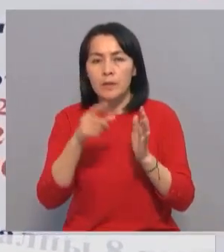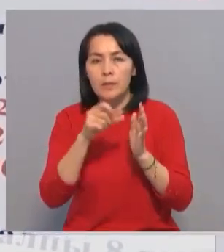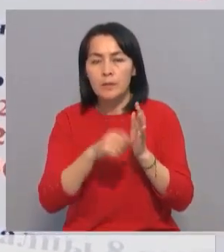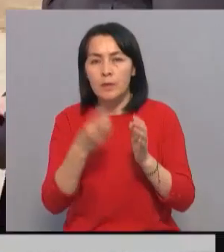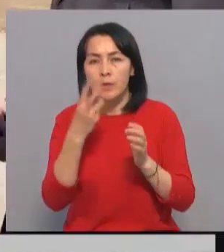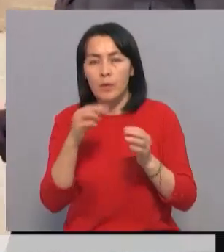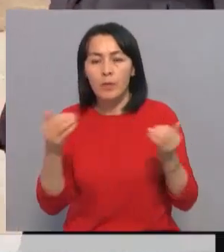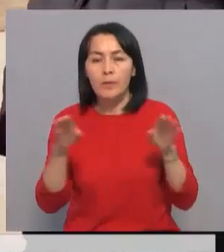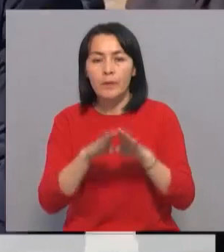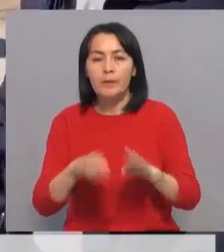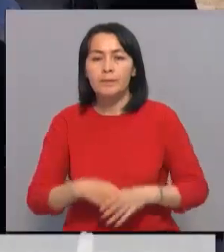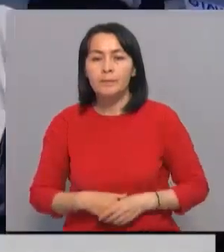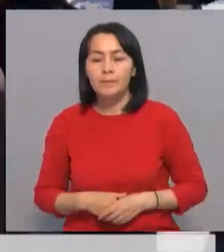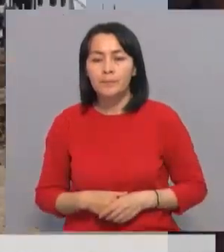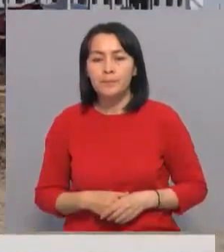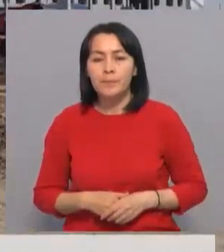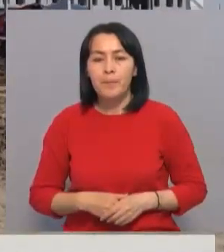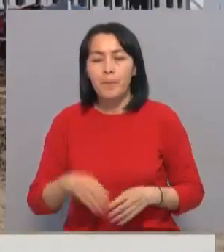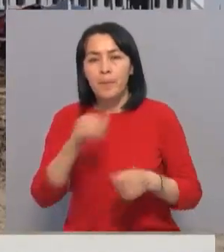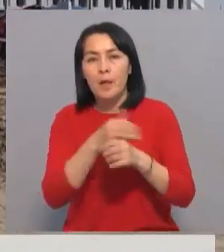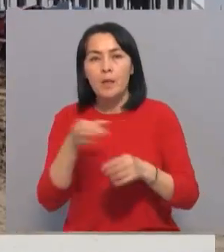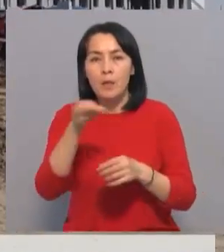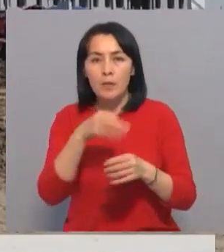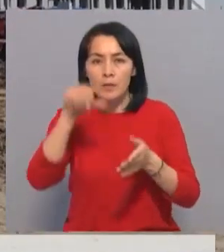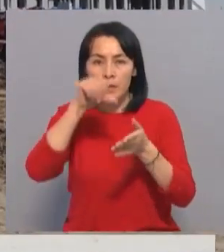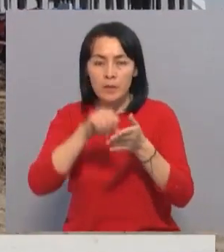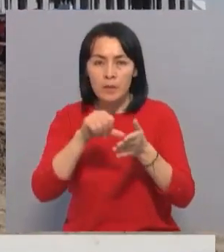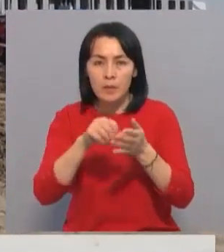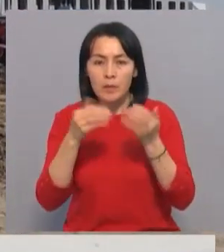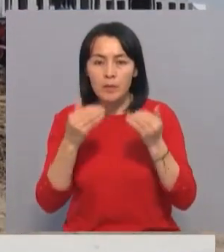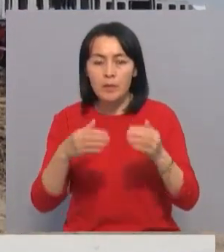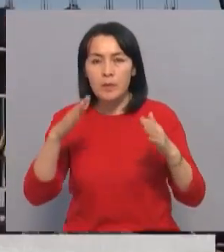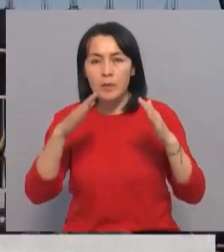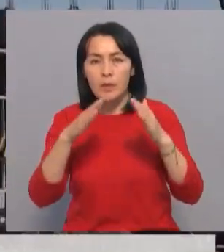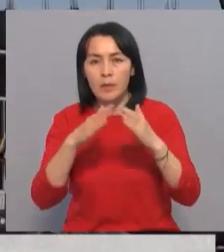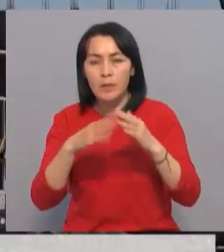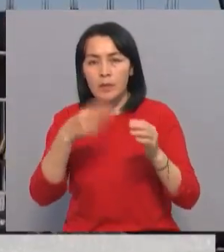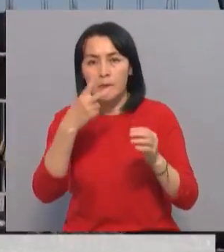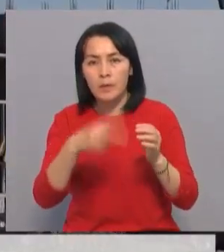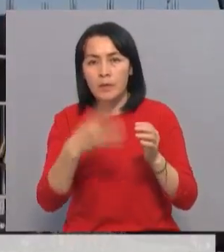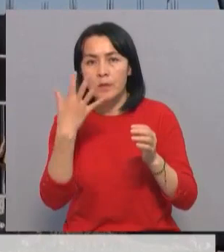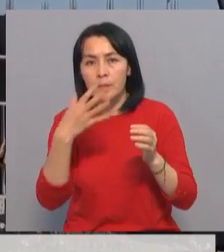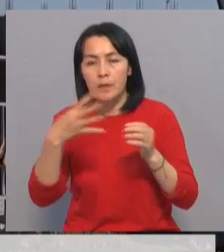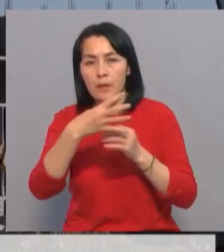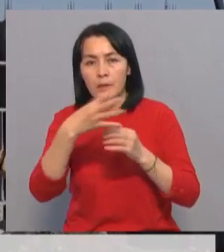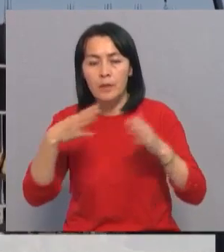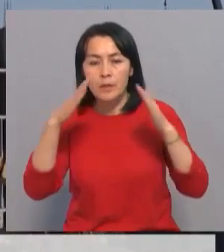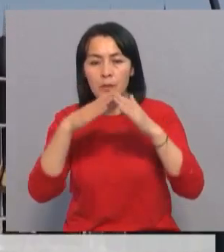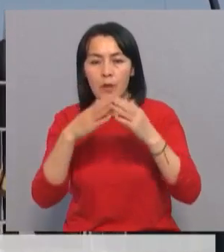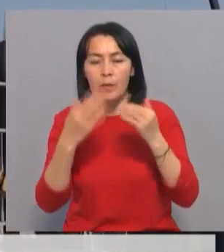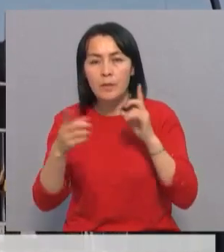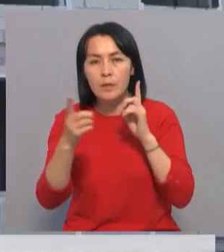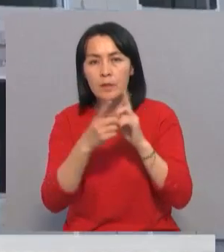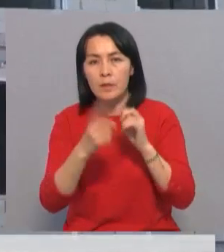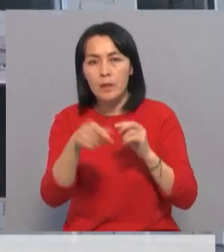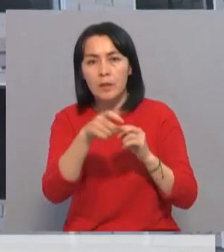472 трехкомнатные. Глава области также посетил площадку жилого комплекса из 25-этажных домов. Он встретился